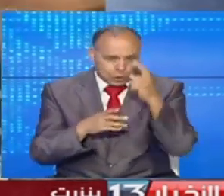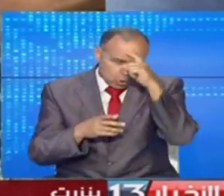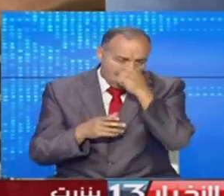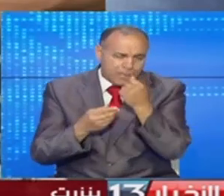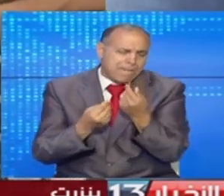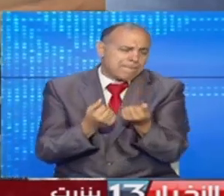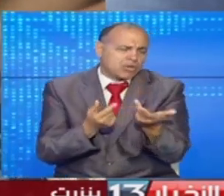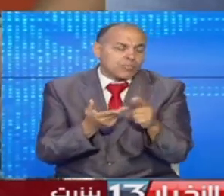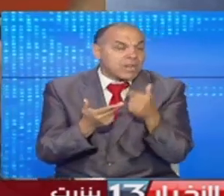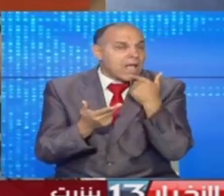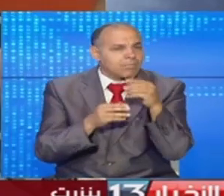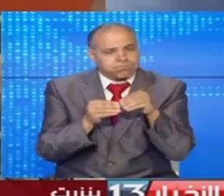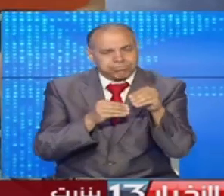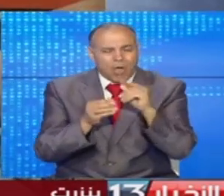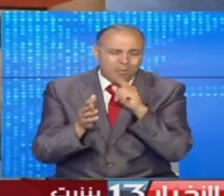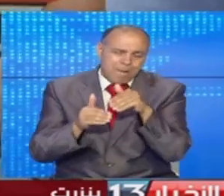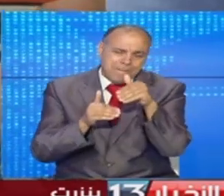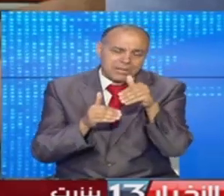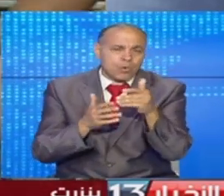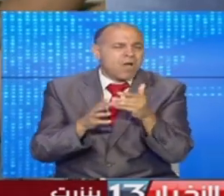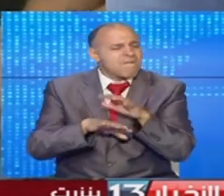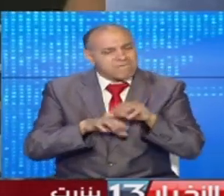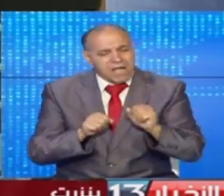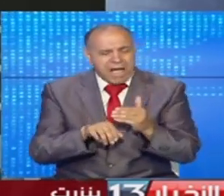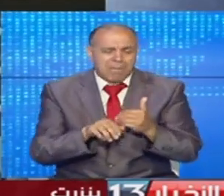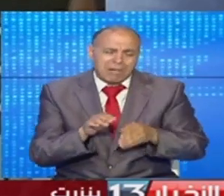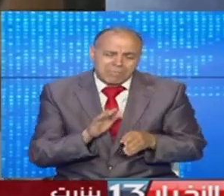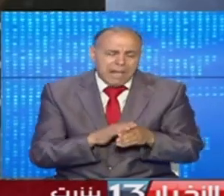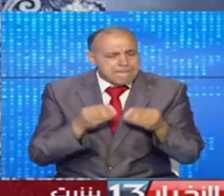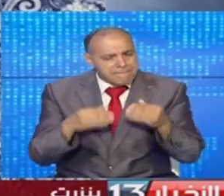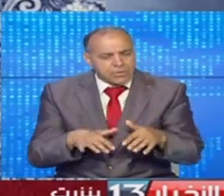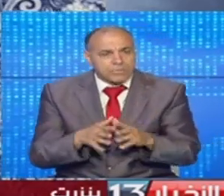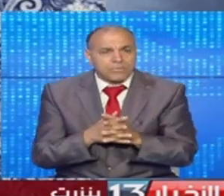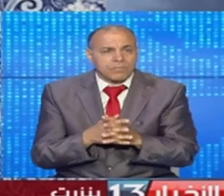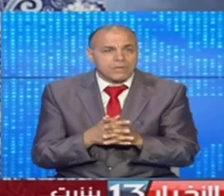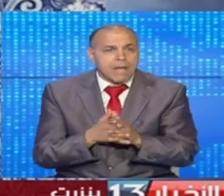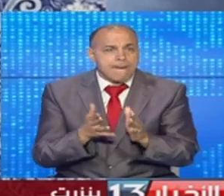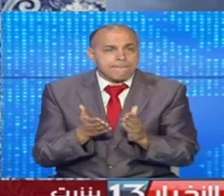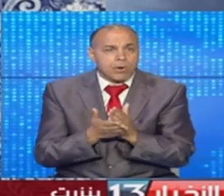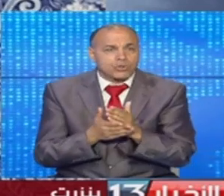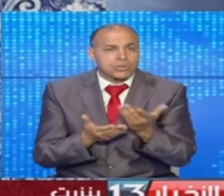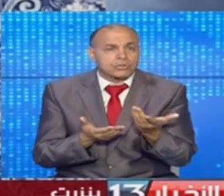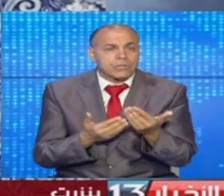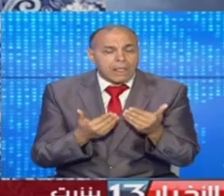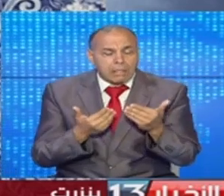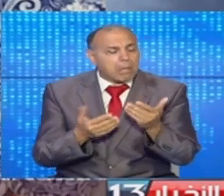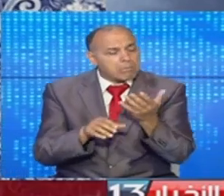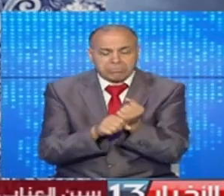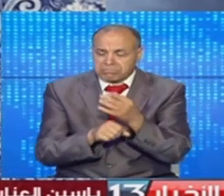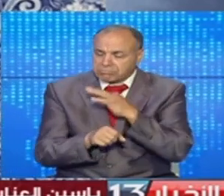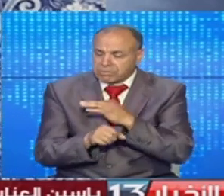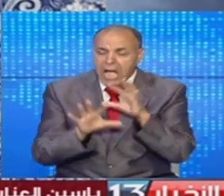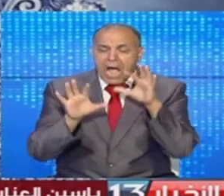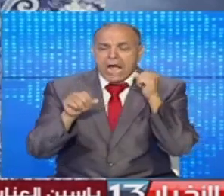صعوبات عدة تؤجل تنفيذها أو تنهيها قبل بدايتها. عندنا مشاريع دامت والتوى ما تحققش